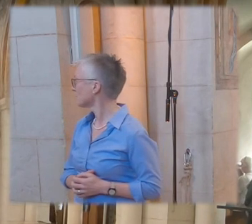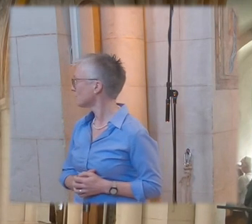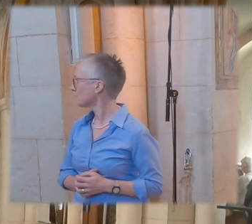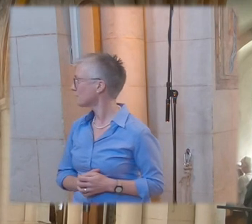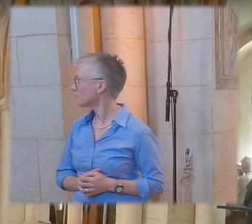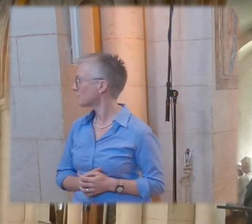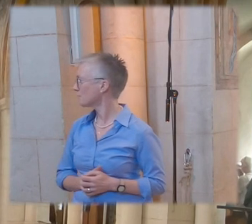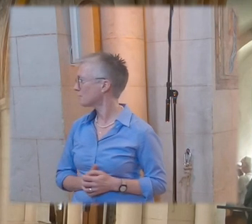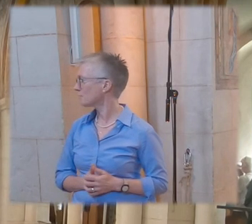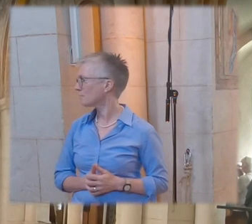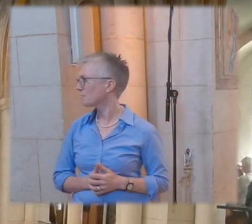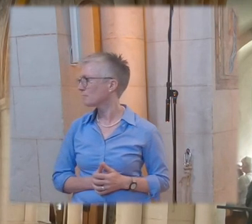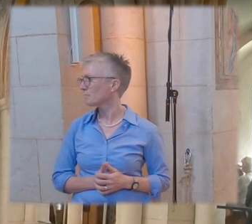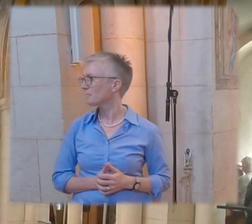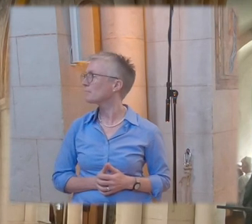Koch.